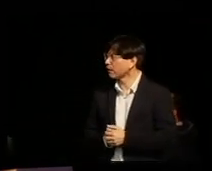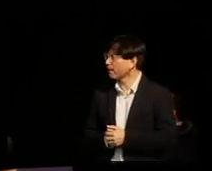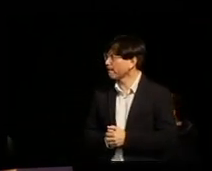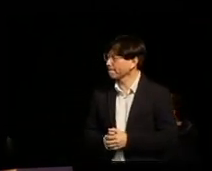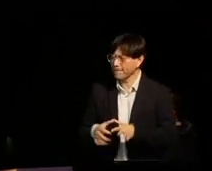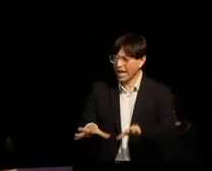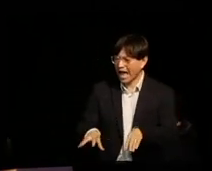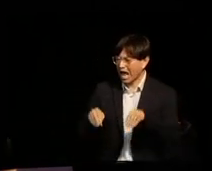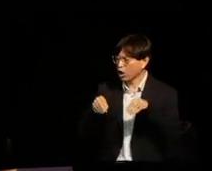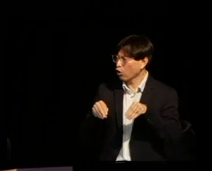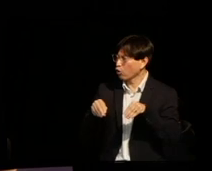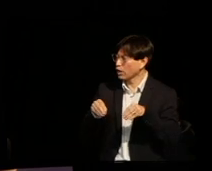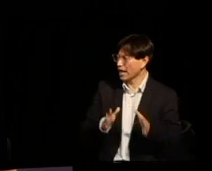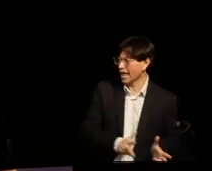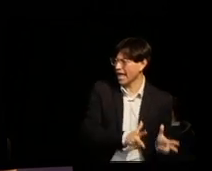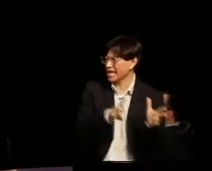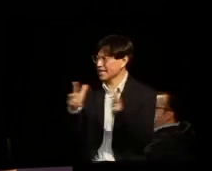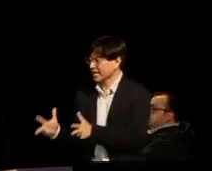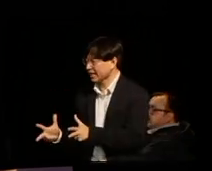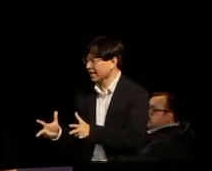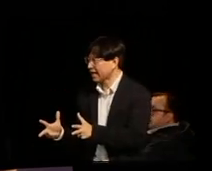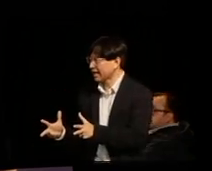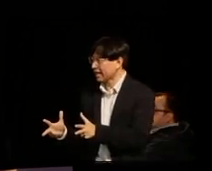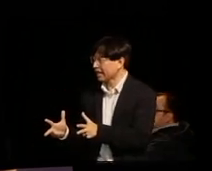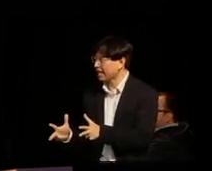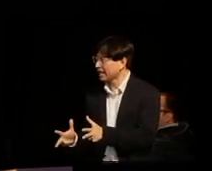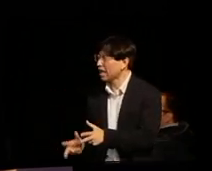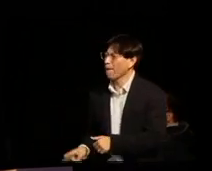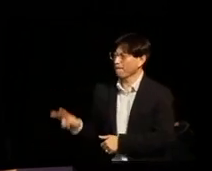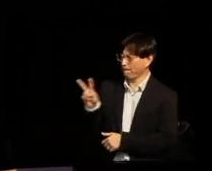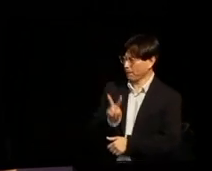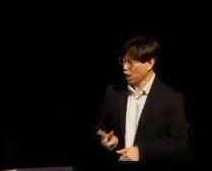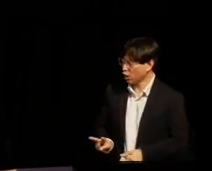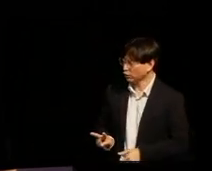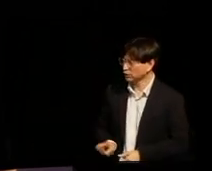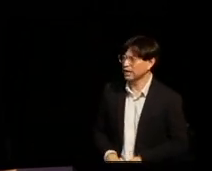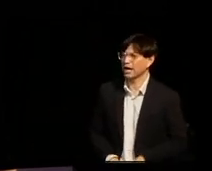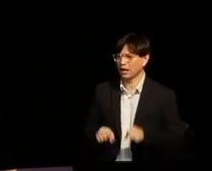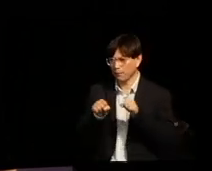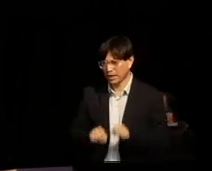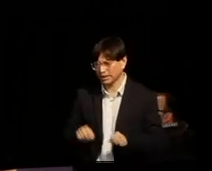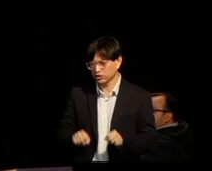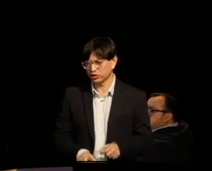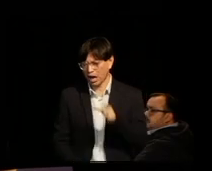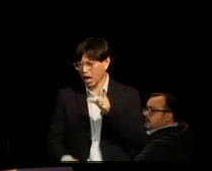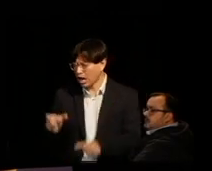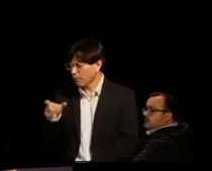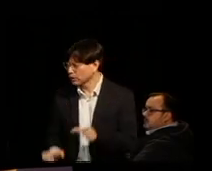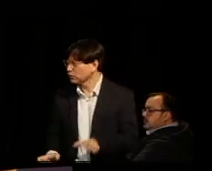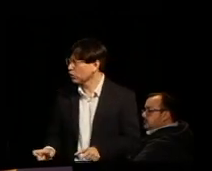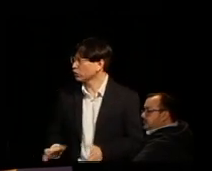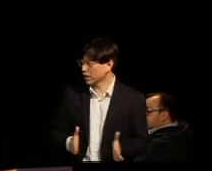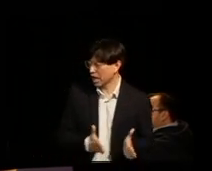accogliere Non solo di integrare ma anche di valorizzare di far di far partecipare di dare una un